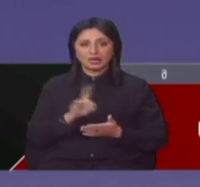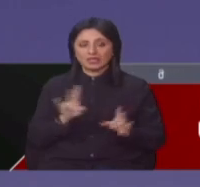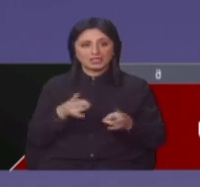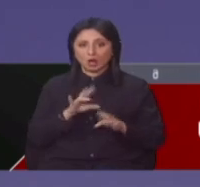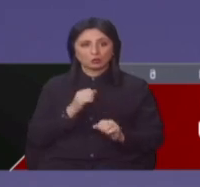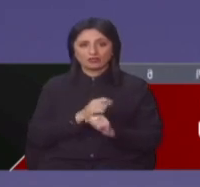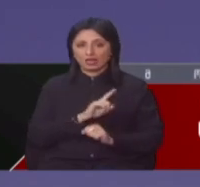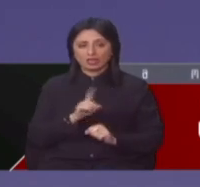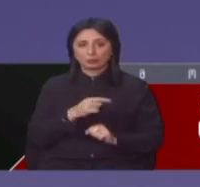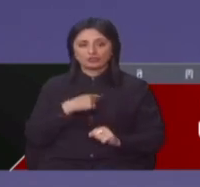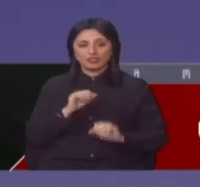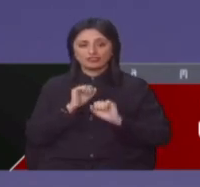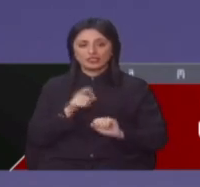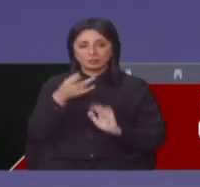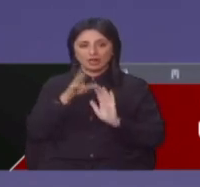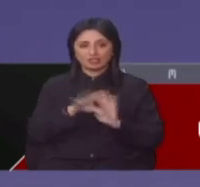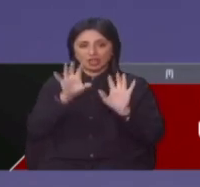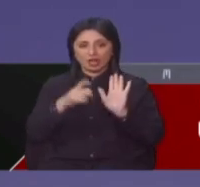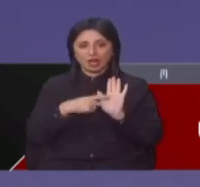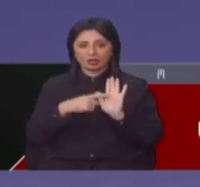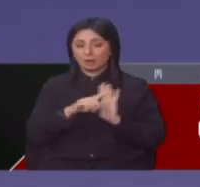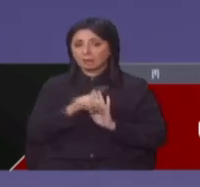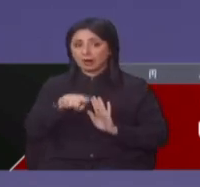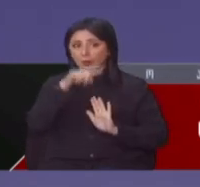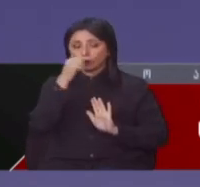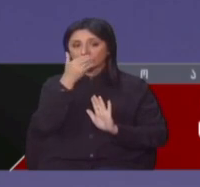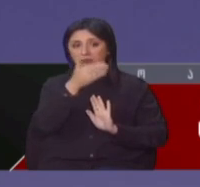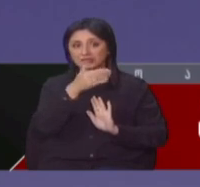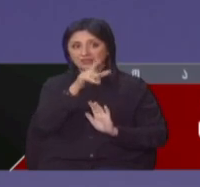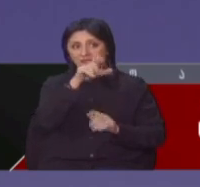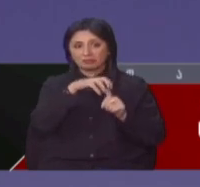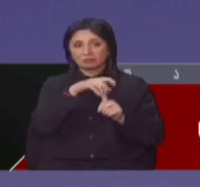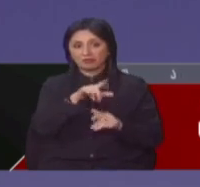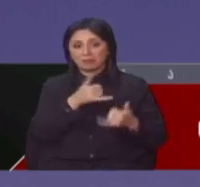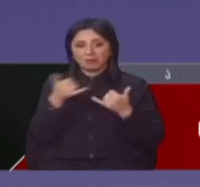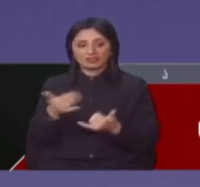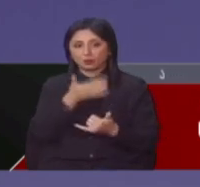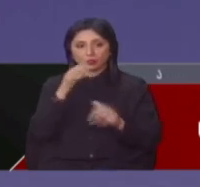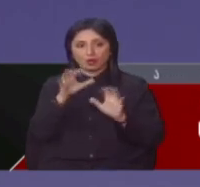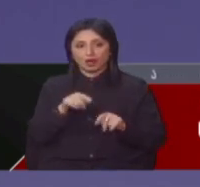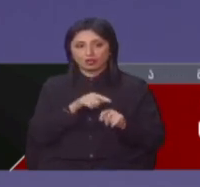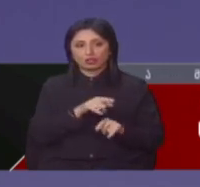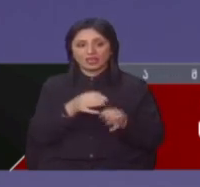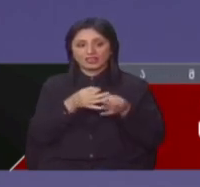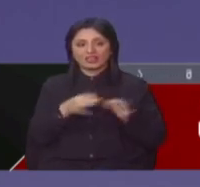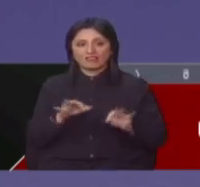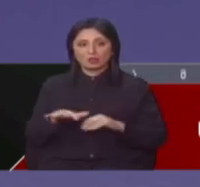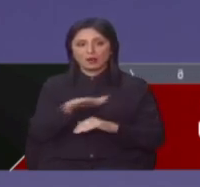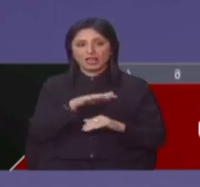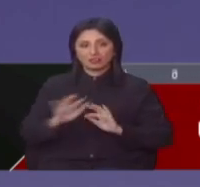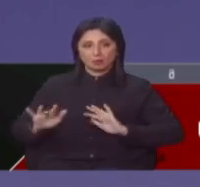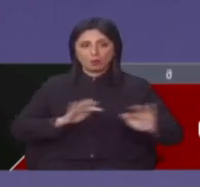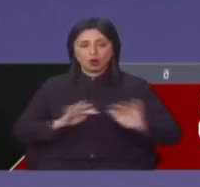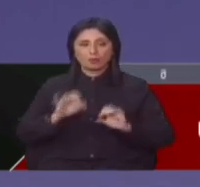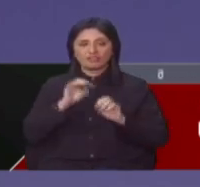unda vaketebdet. Chven vitsavt mat choris kanonebs, magram ruseti da misi aktorebi ar stsemen pativs mat. Isini upro tavisupal garemoshi